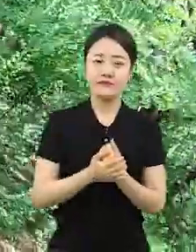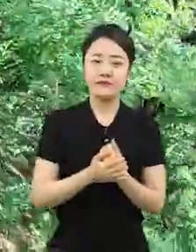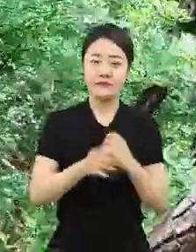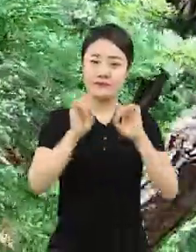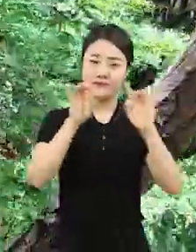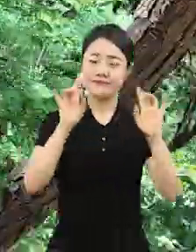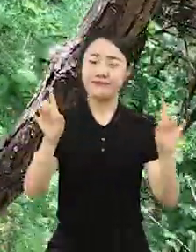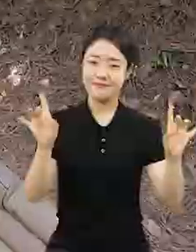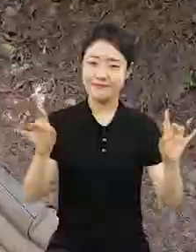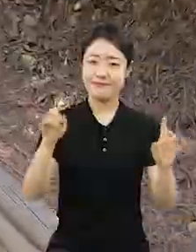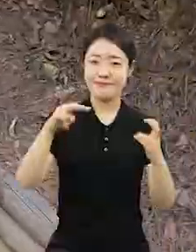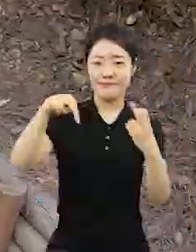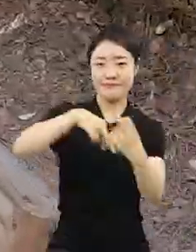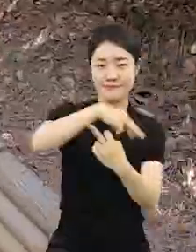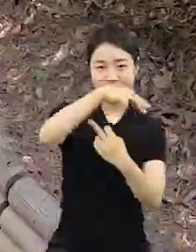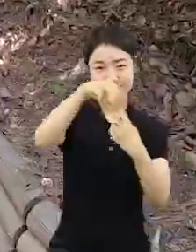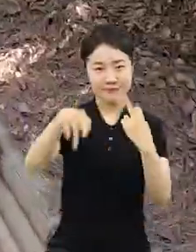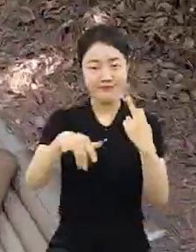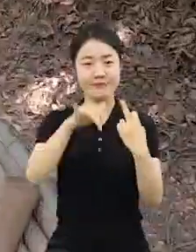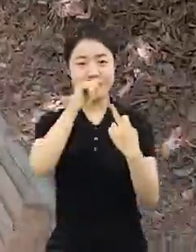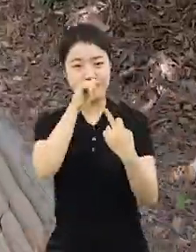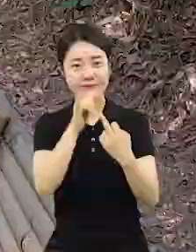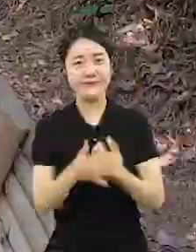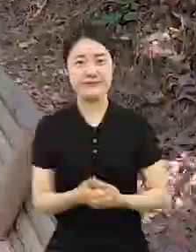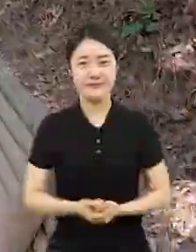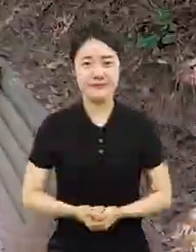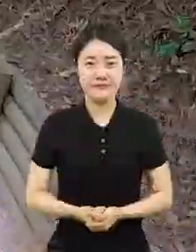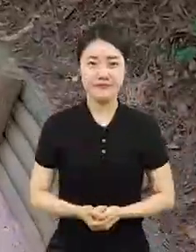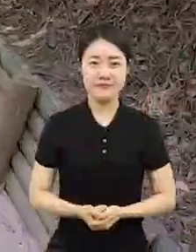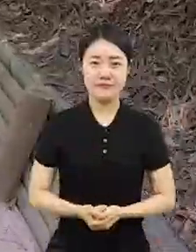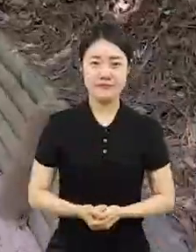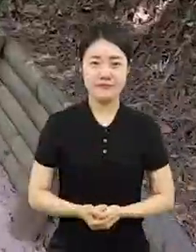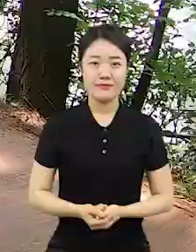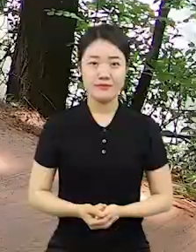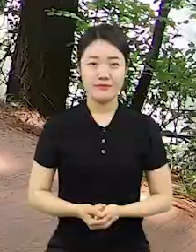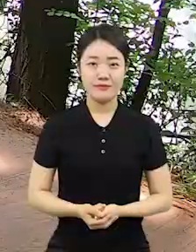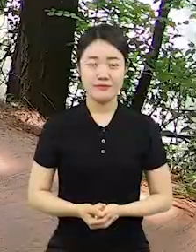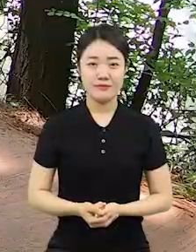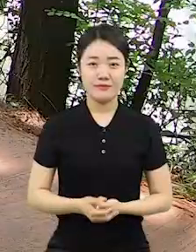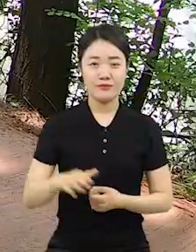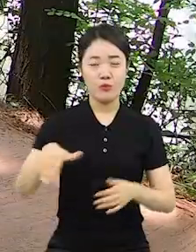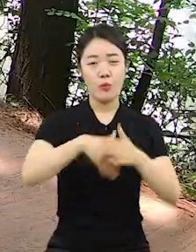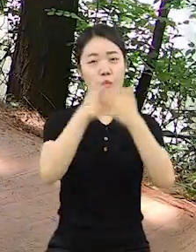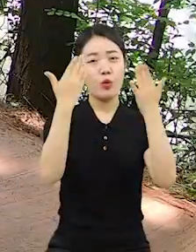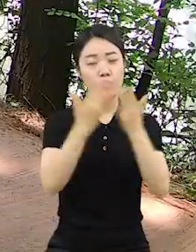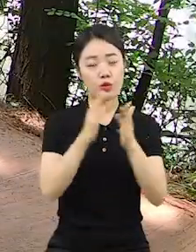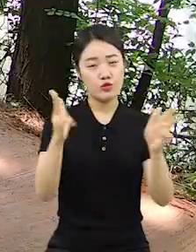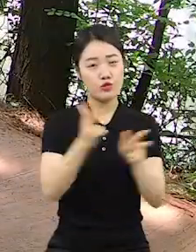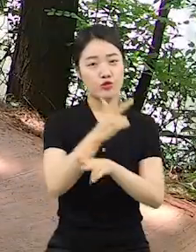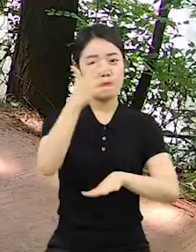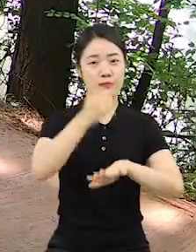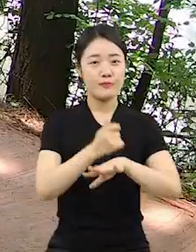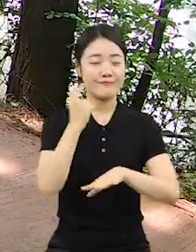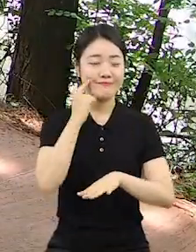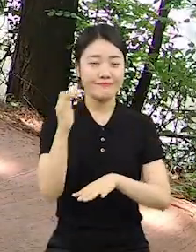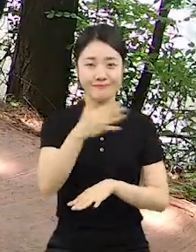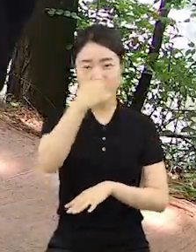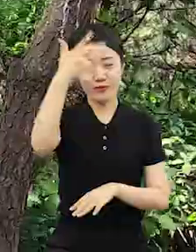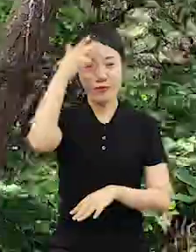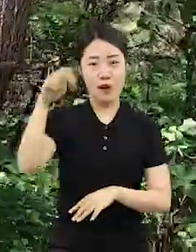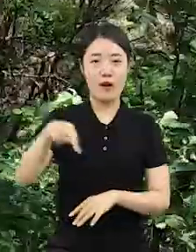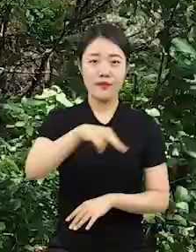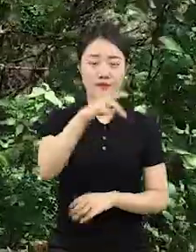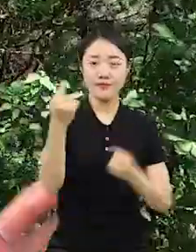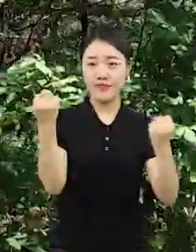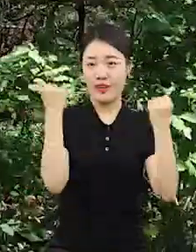저마다 색채를 띤 공원과 산, 그리고 둘레길을 품고 있습니다. 우리 모두 이번 주말 아름다운 부평을